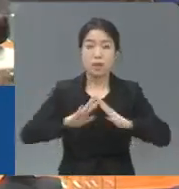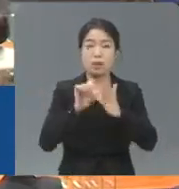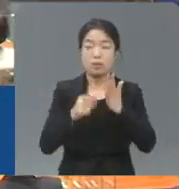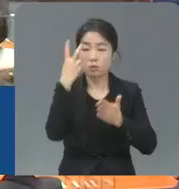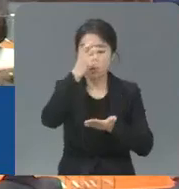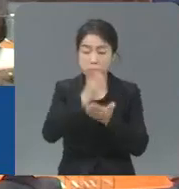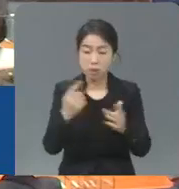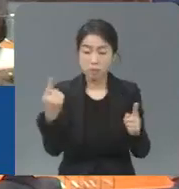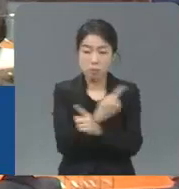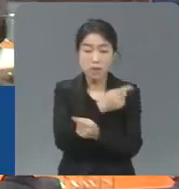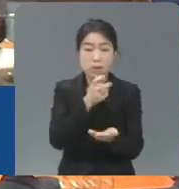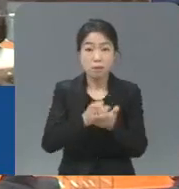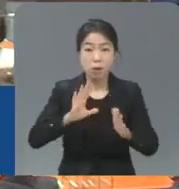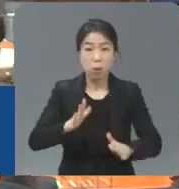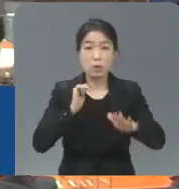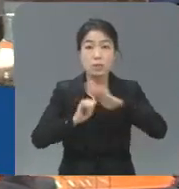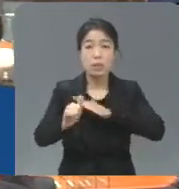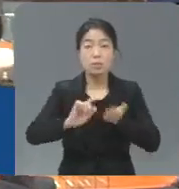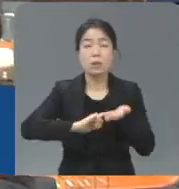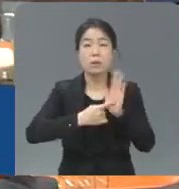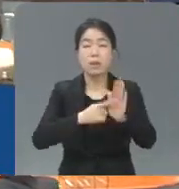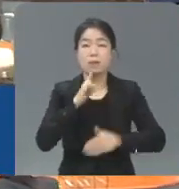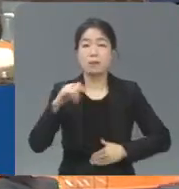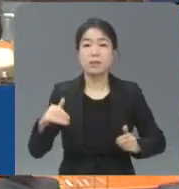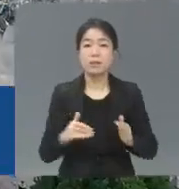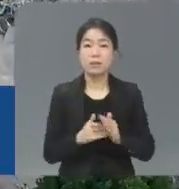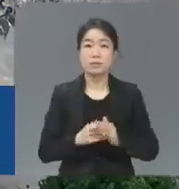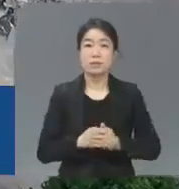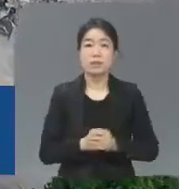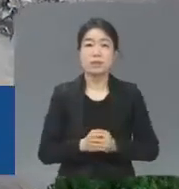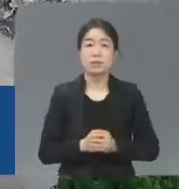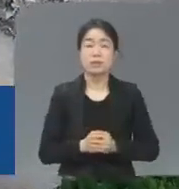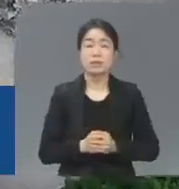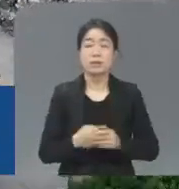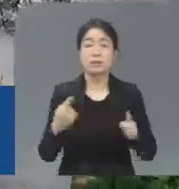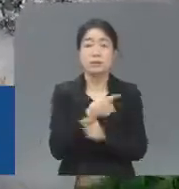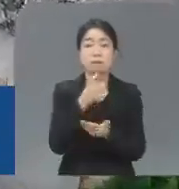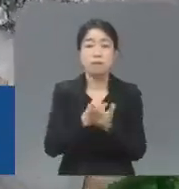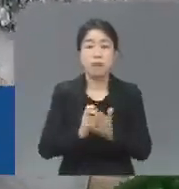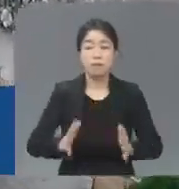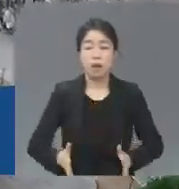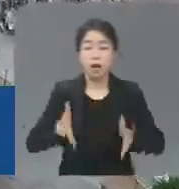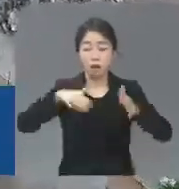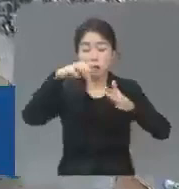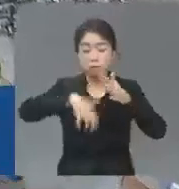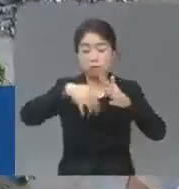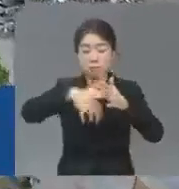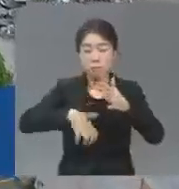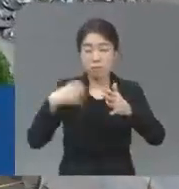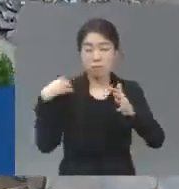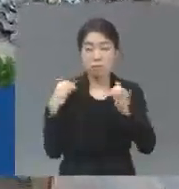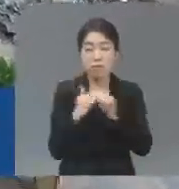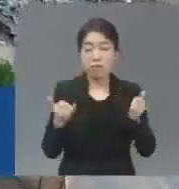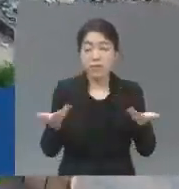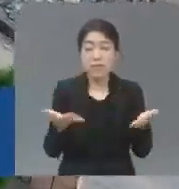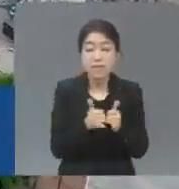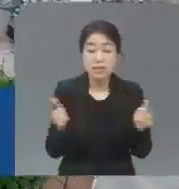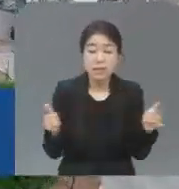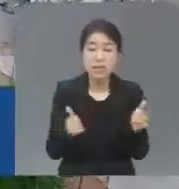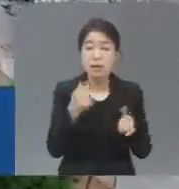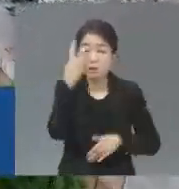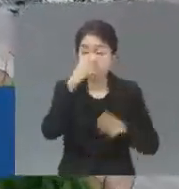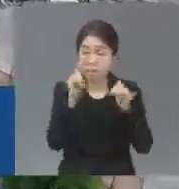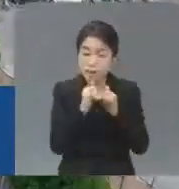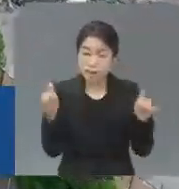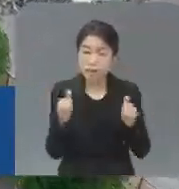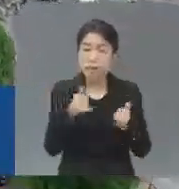건축물관리법 개정안을 오늘 대표 발의한다고 밝혔습니다. 개정안은 건물 철거 공사 관리자와 작업자,